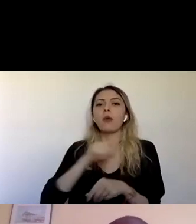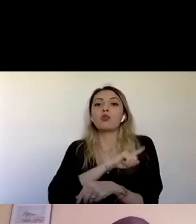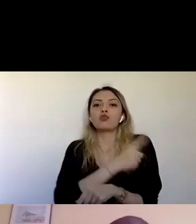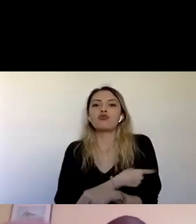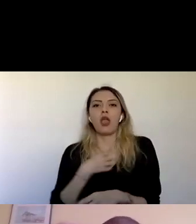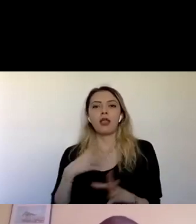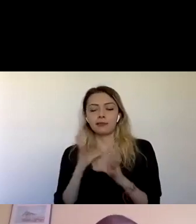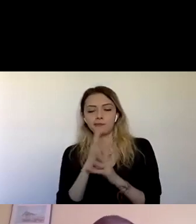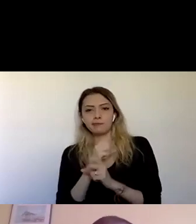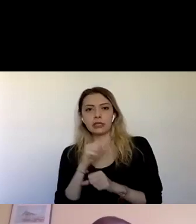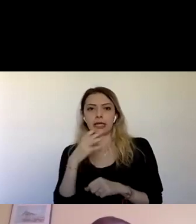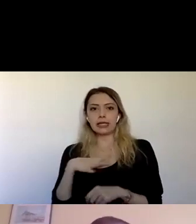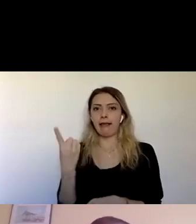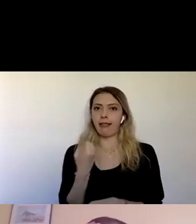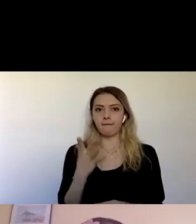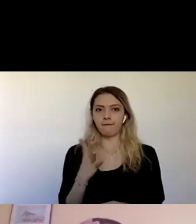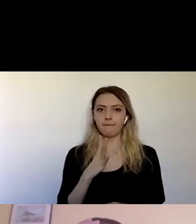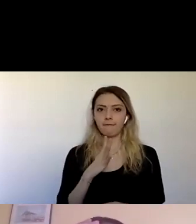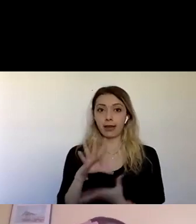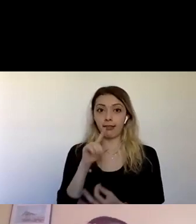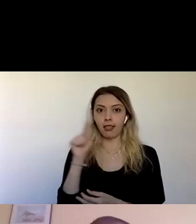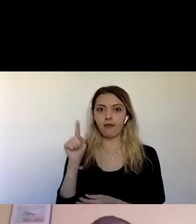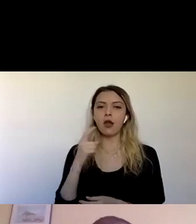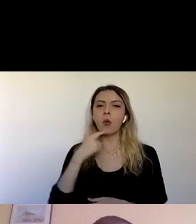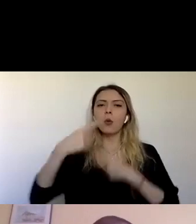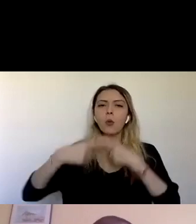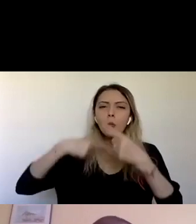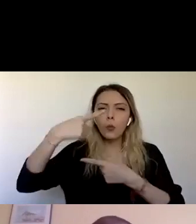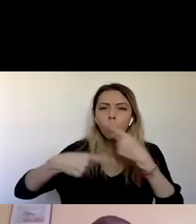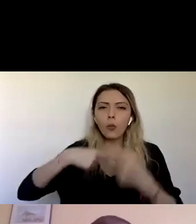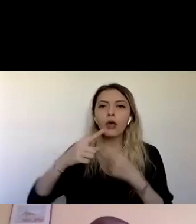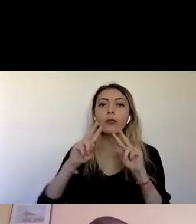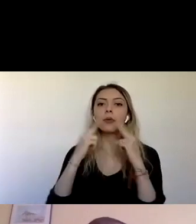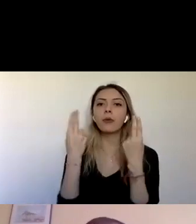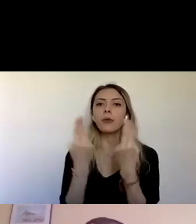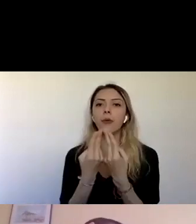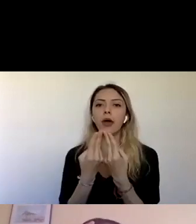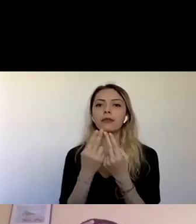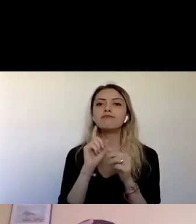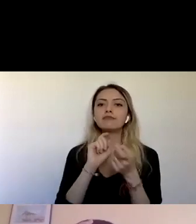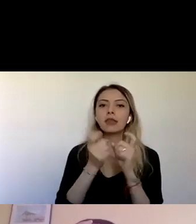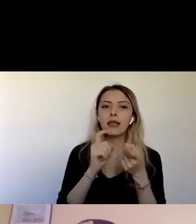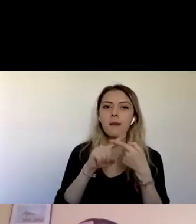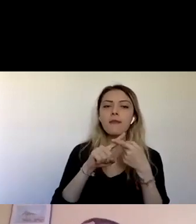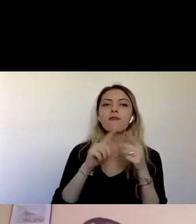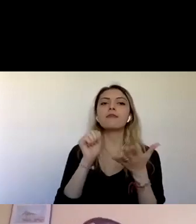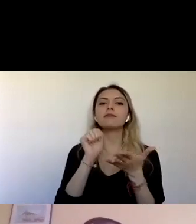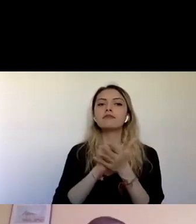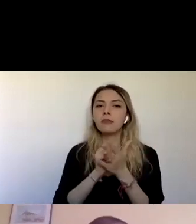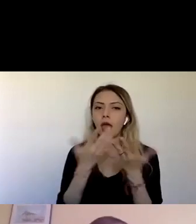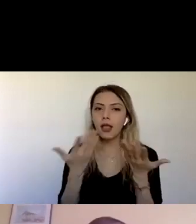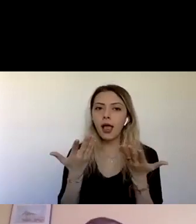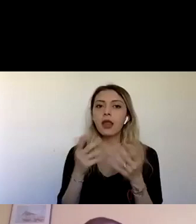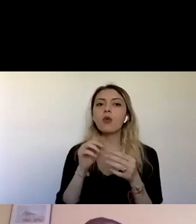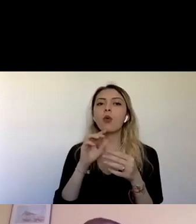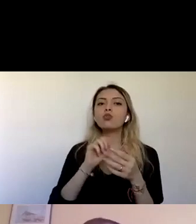ve dergilerde inanmış bütün bilimsel ve kültürel mirasın giderek daha fazlası dijitalleşiyor ve